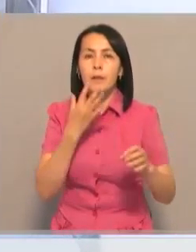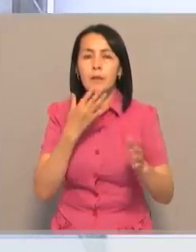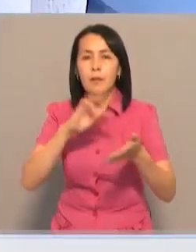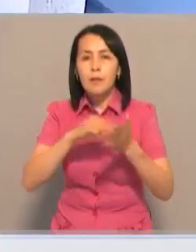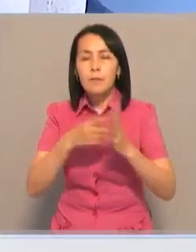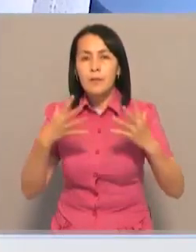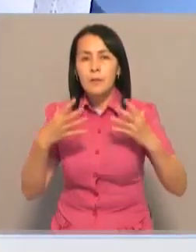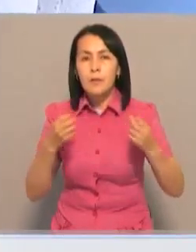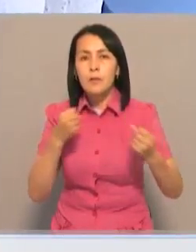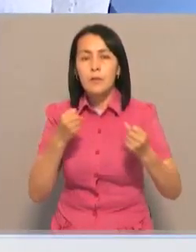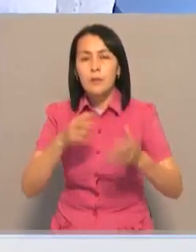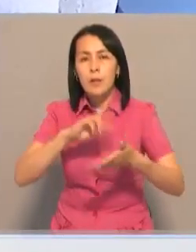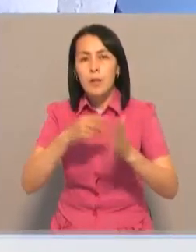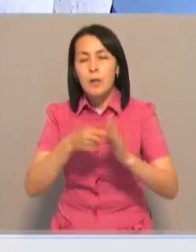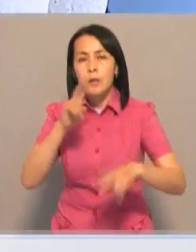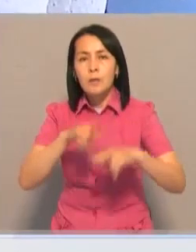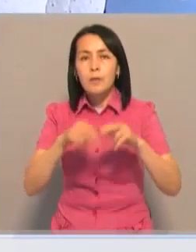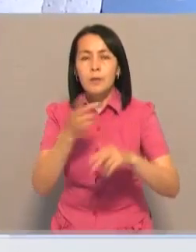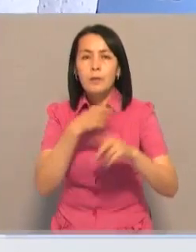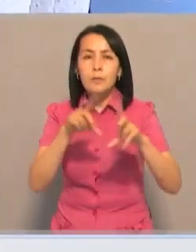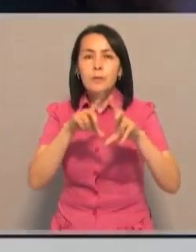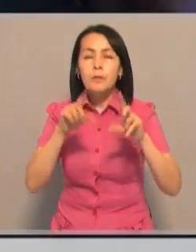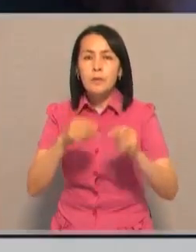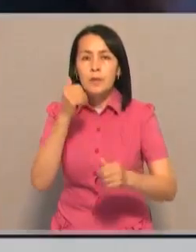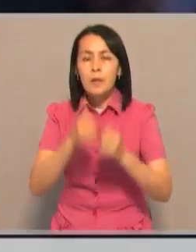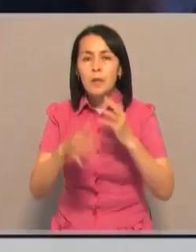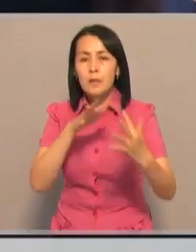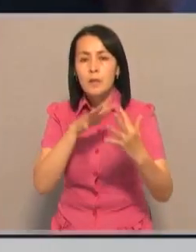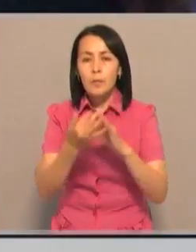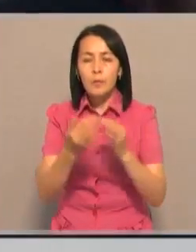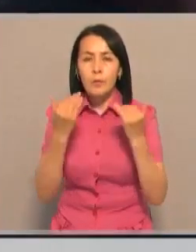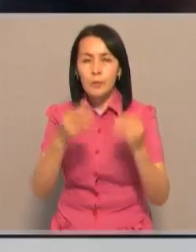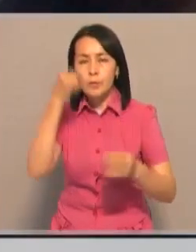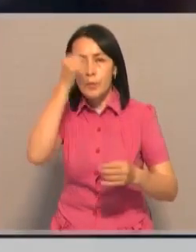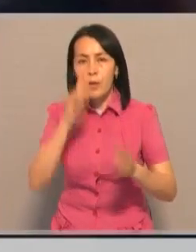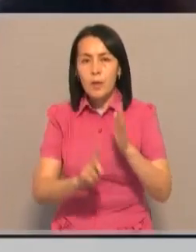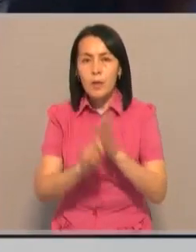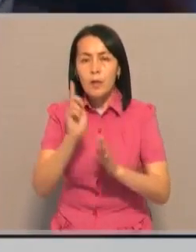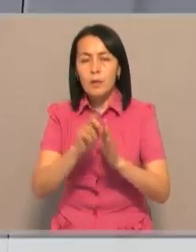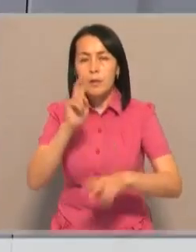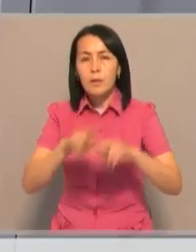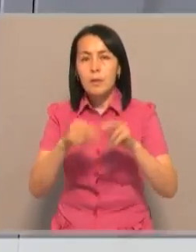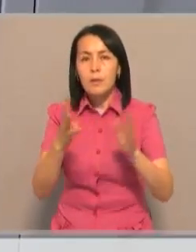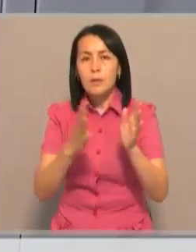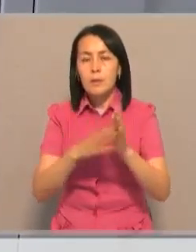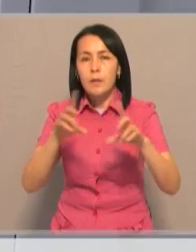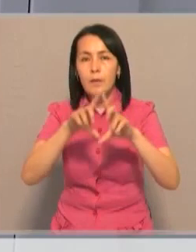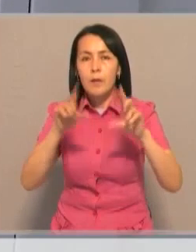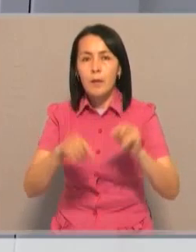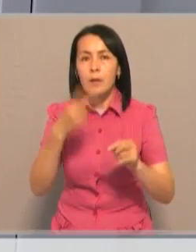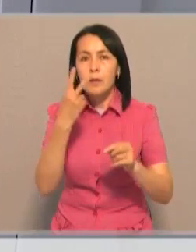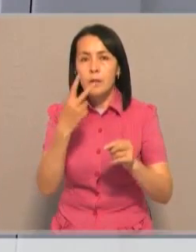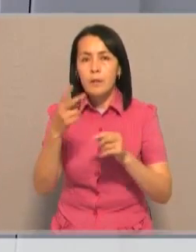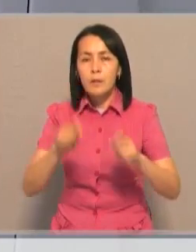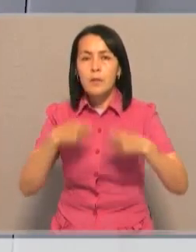нацпроекта «Денсаулах» планируется строительство медицинского пункта в каждом селе. Уже в этом году начато строительство 9 объектов, 2